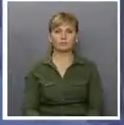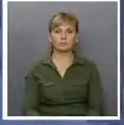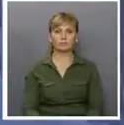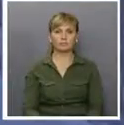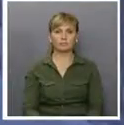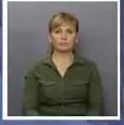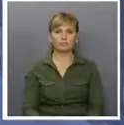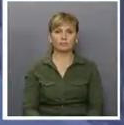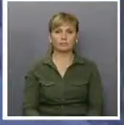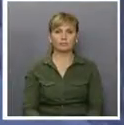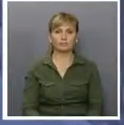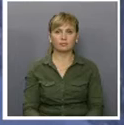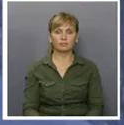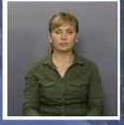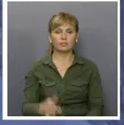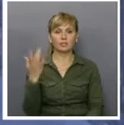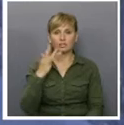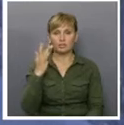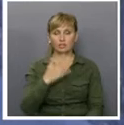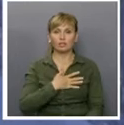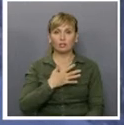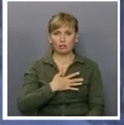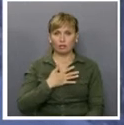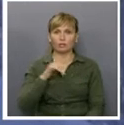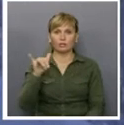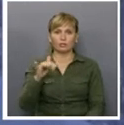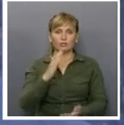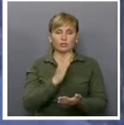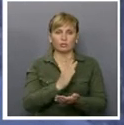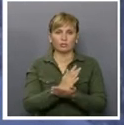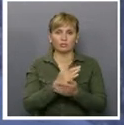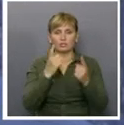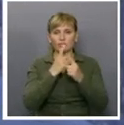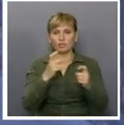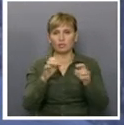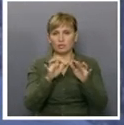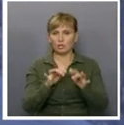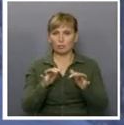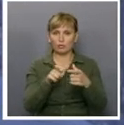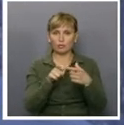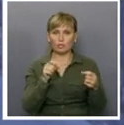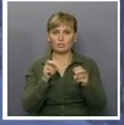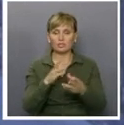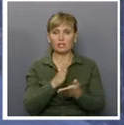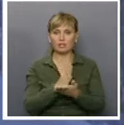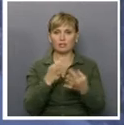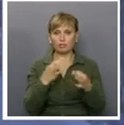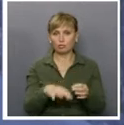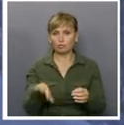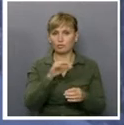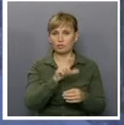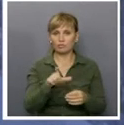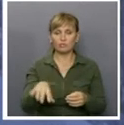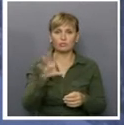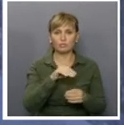странах как сша канада огромной базы данных этой информационной базы данных и они доступны всем людям все